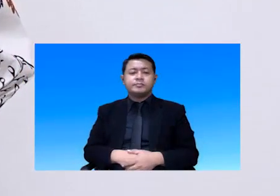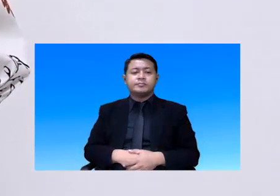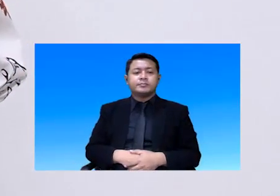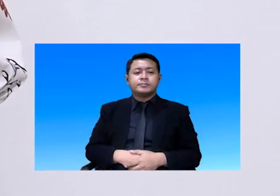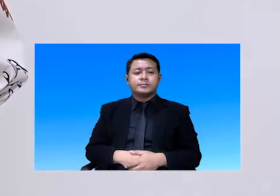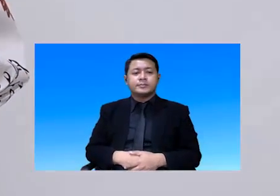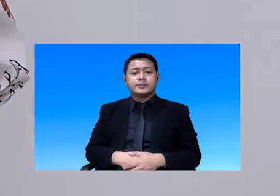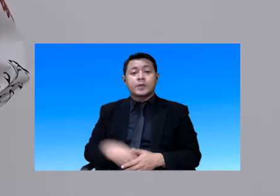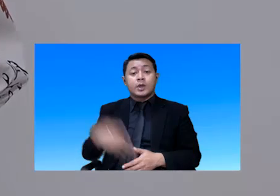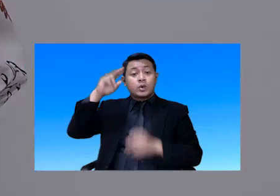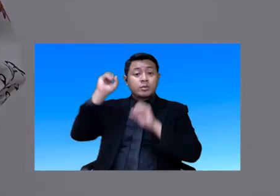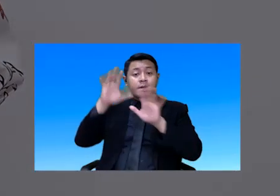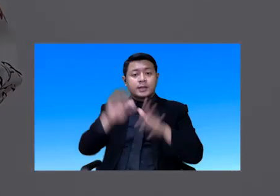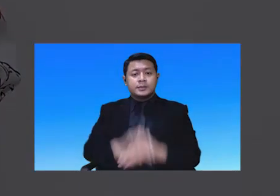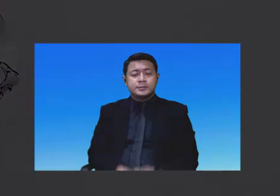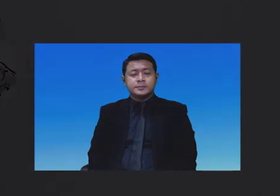bless you.